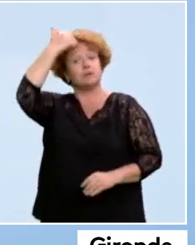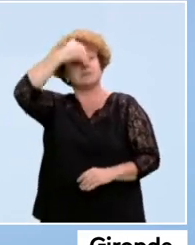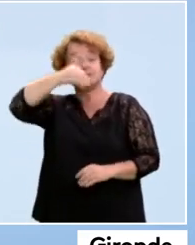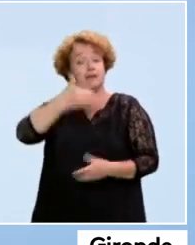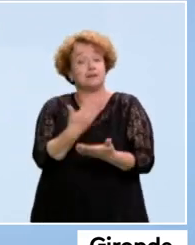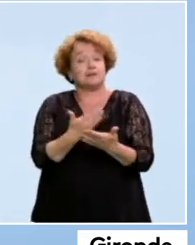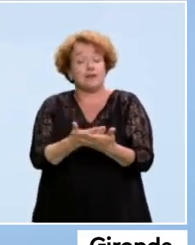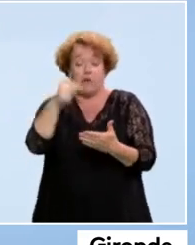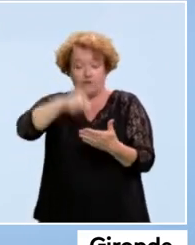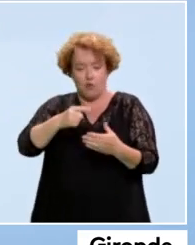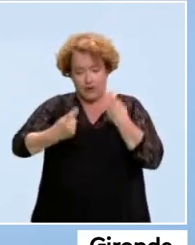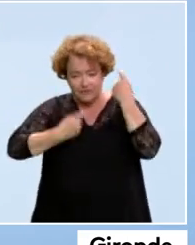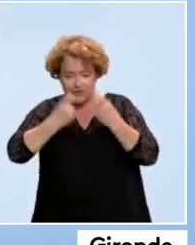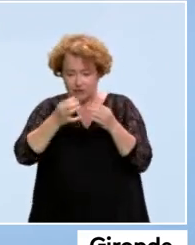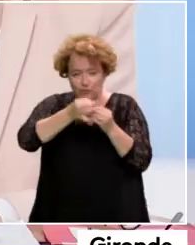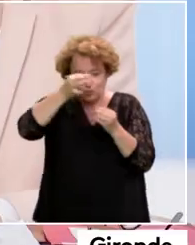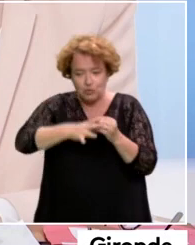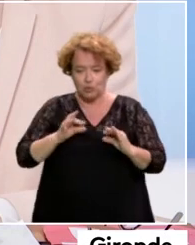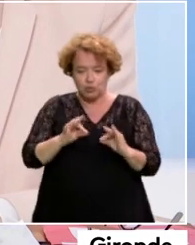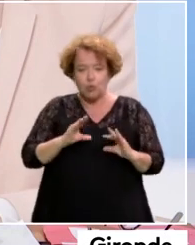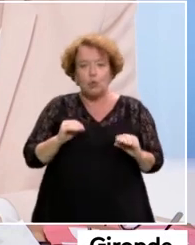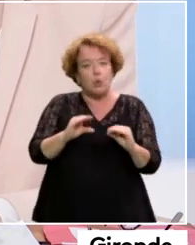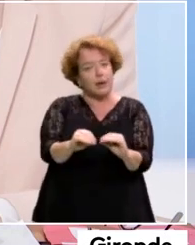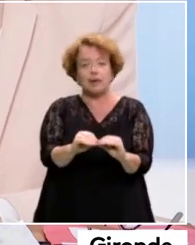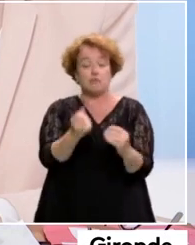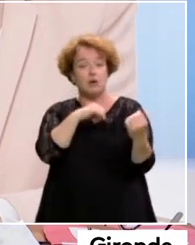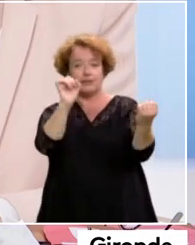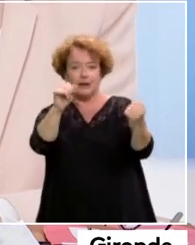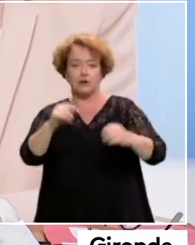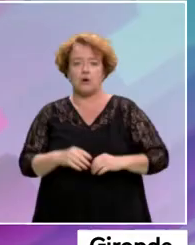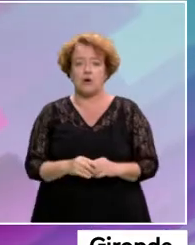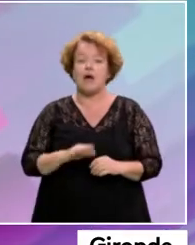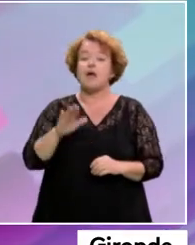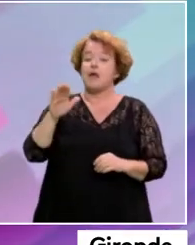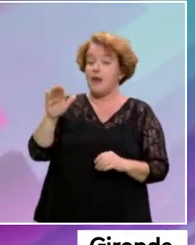effectivement il faut trouver des solutions et je suis bien d'accord avec vous sur ces différents points